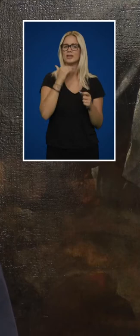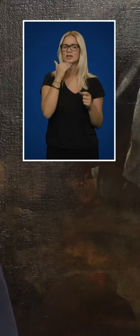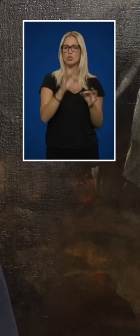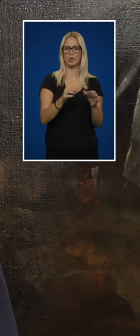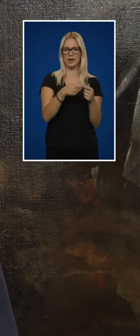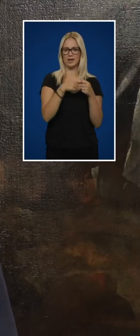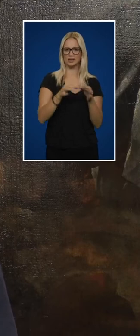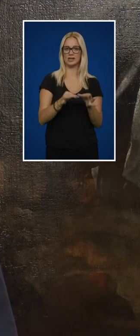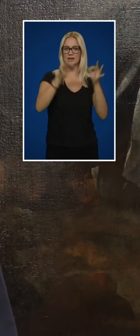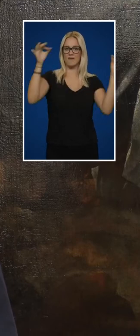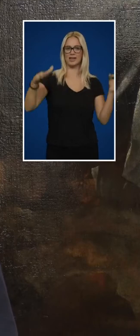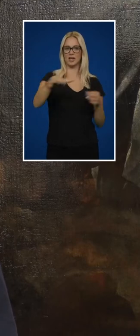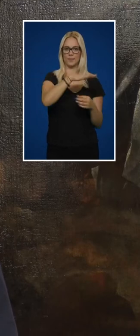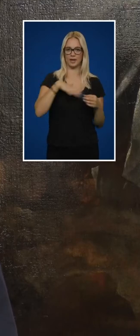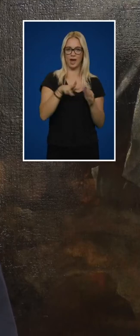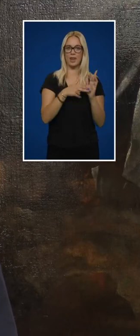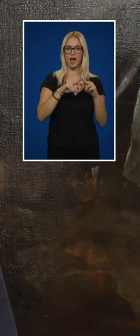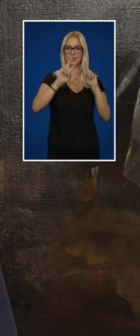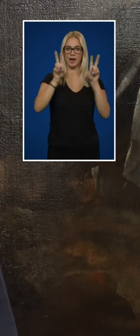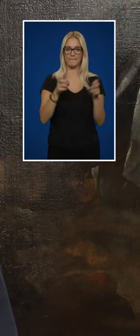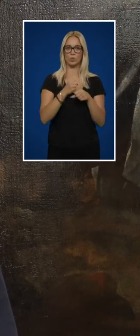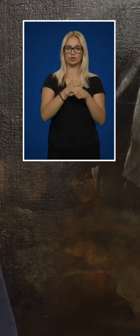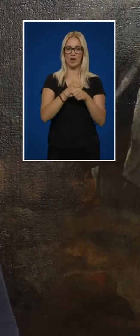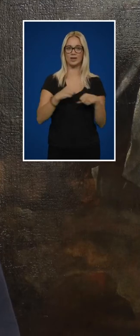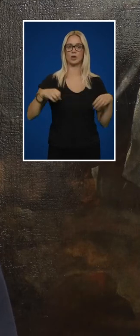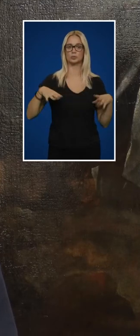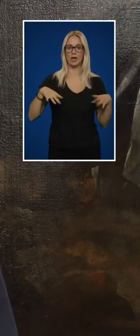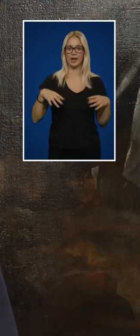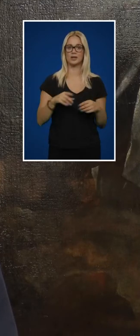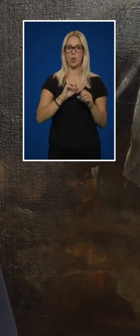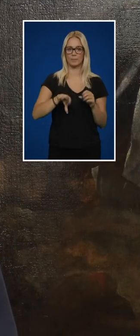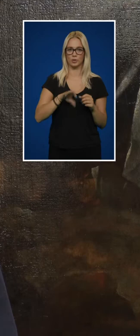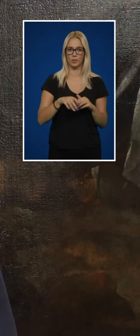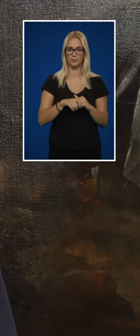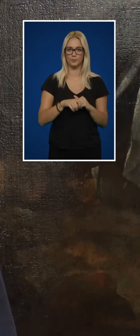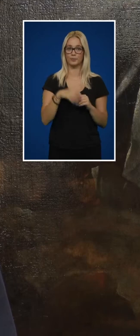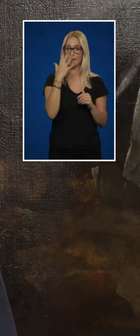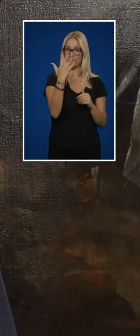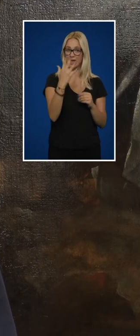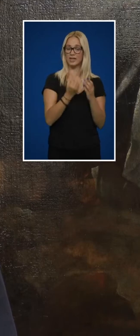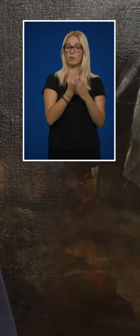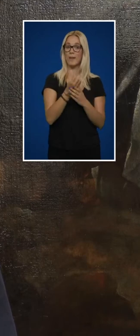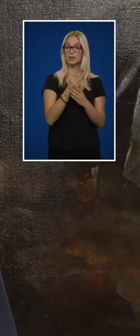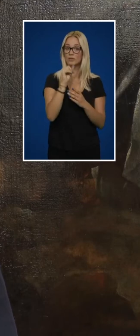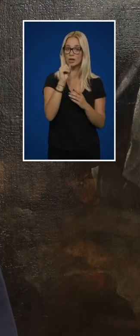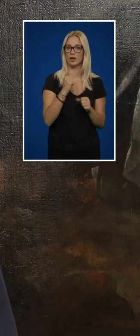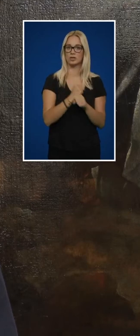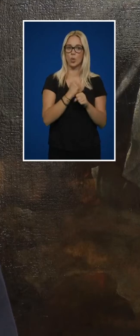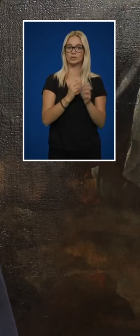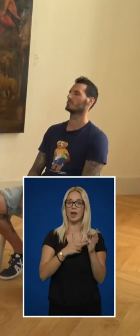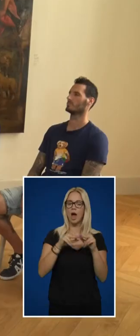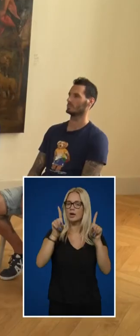istu temu. Također, vrlo je bitno naglasiti da imamo, trenutno su u izradi, promotivni materijali za brošure